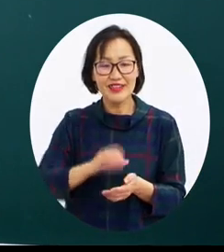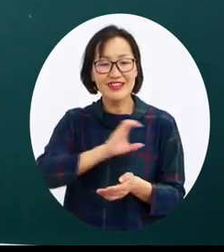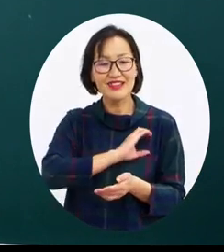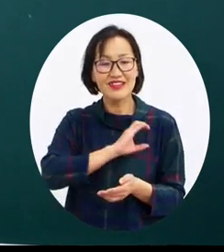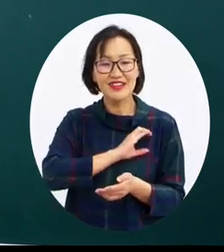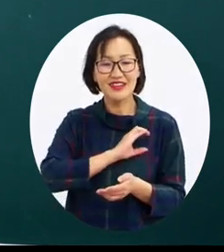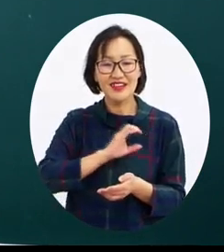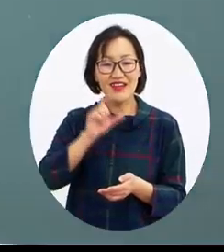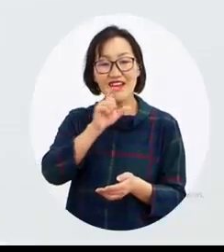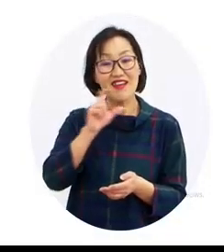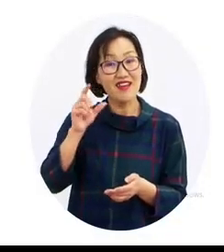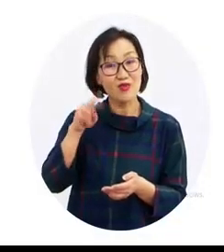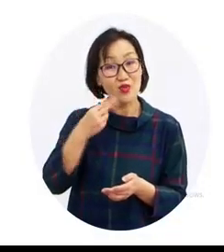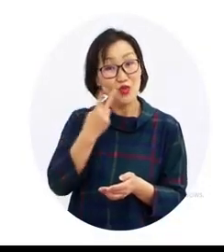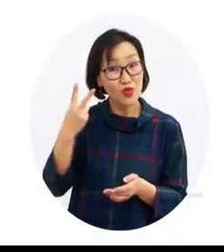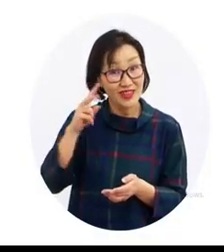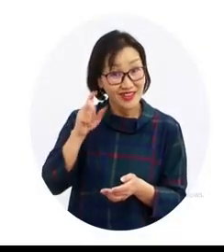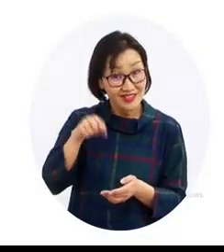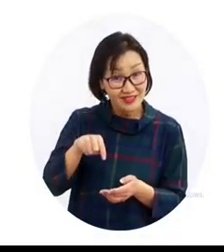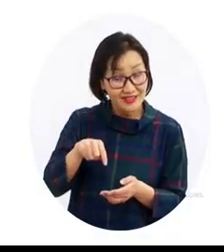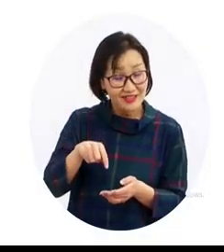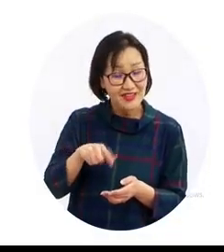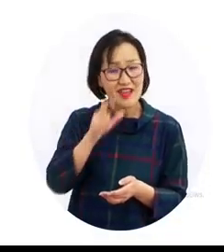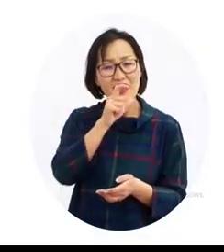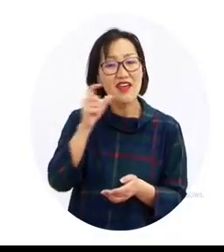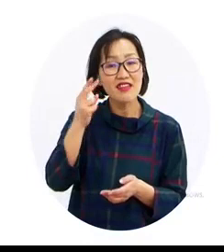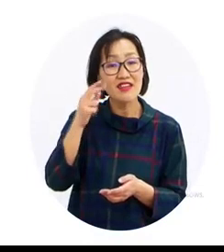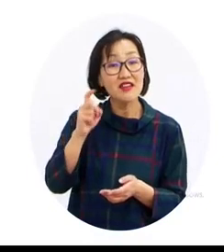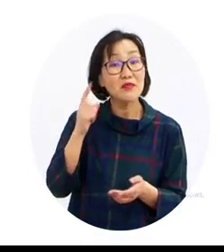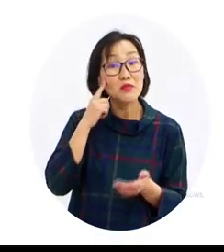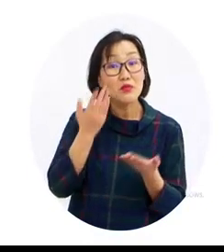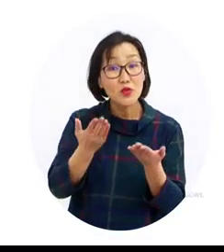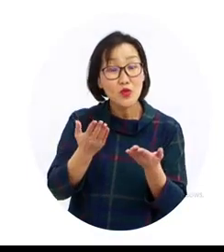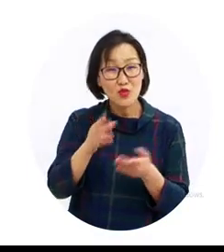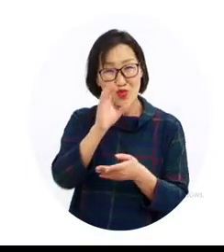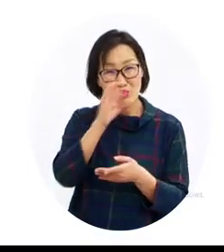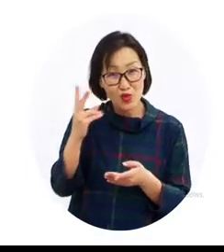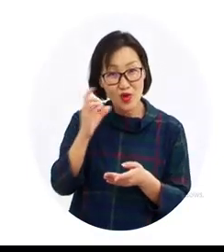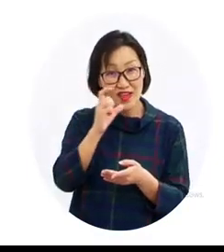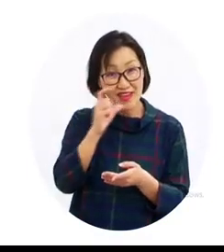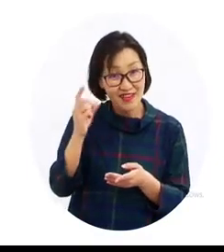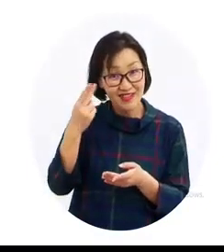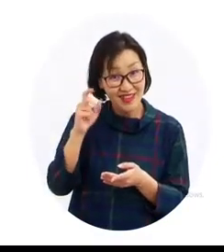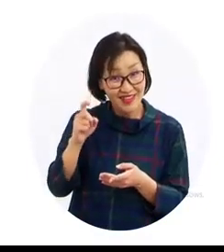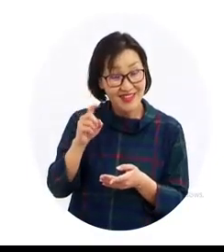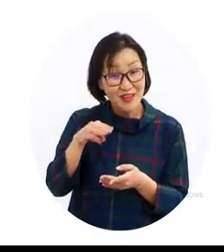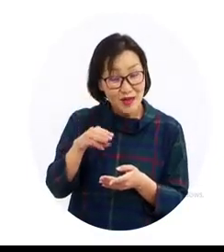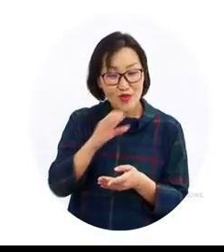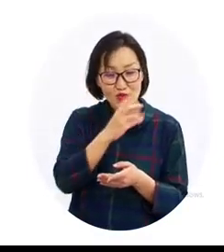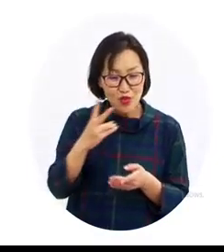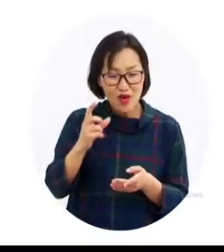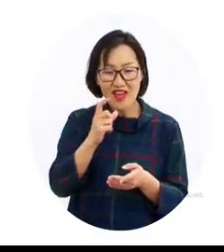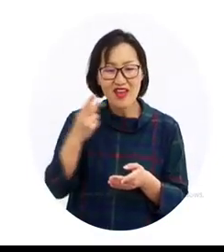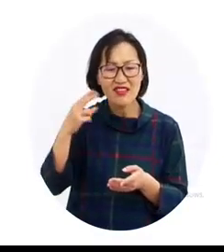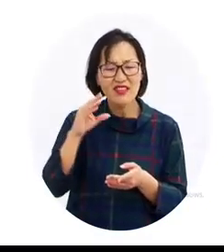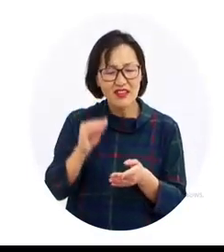сэтгэл ээдүүлэх гэдэг хэлцүүгийг авсан багш нь ээдэх сүү ээдхийг бид нар мэднэ тийм ээ. За сүү